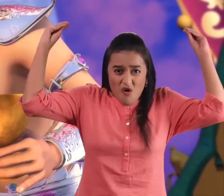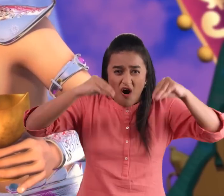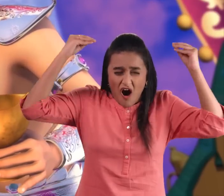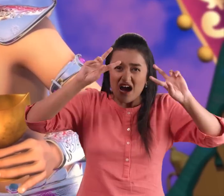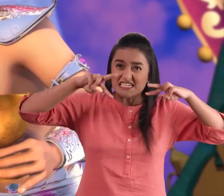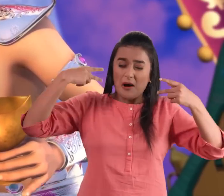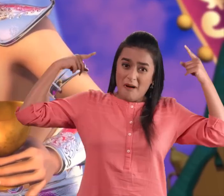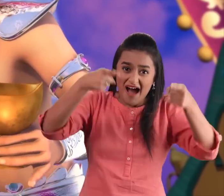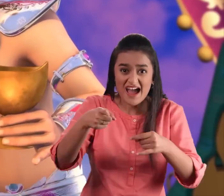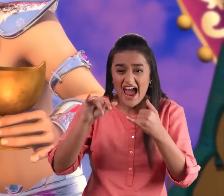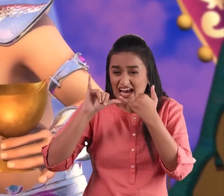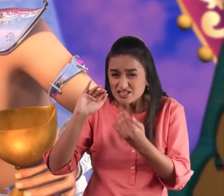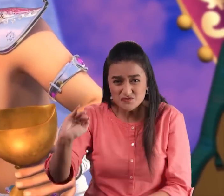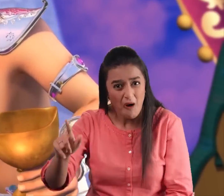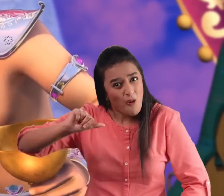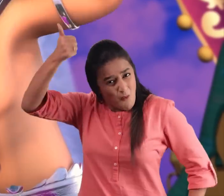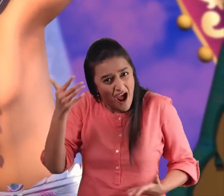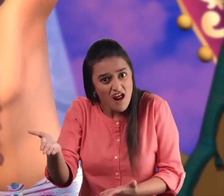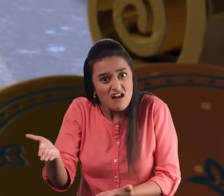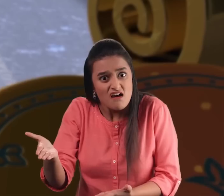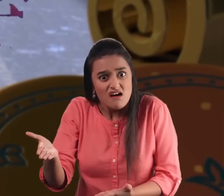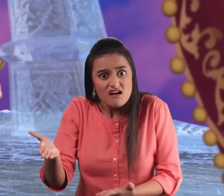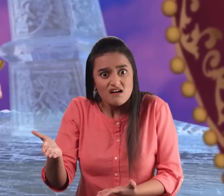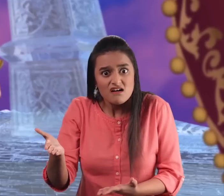मेरे तूफानी योद्धा एक बच्चे से परास्त हो गए।